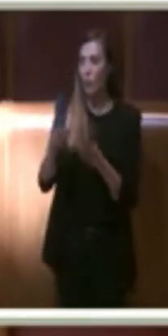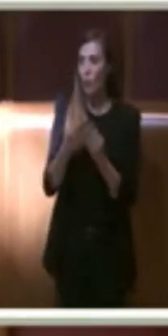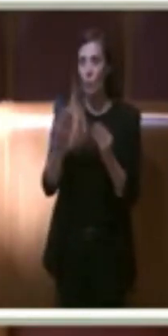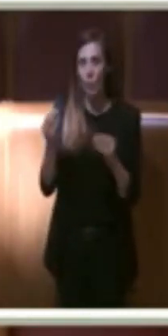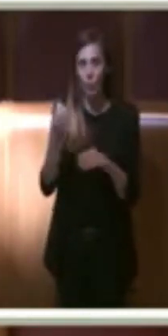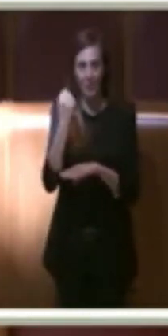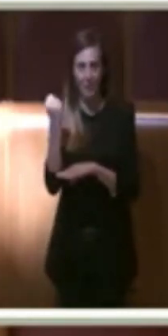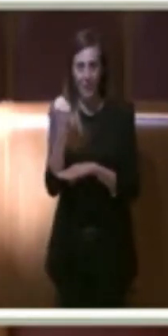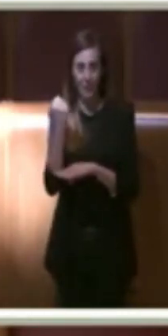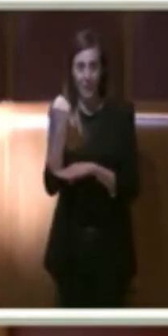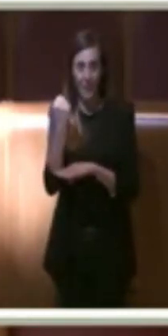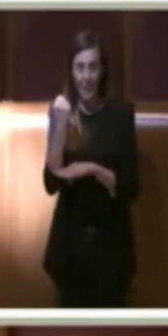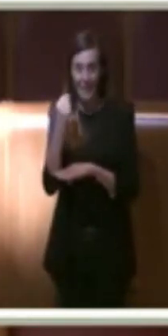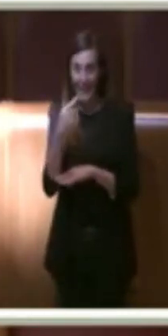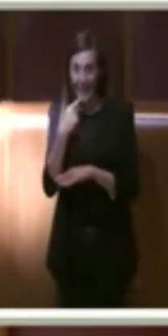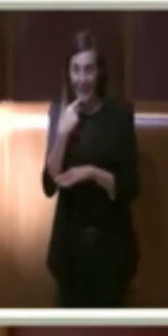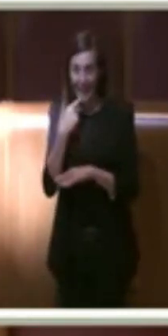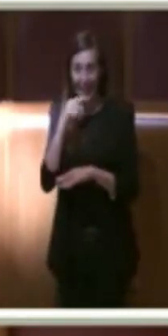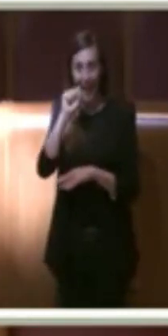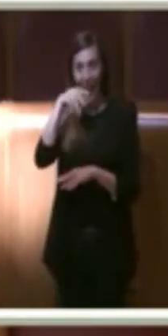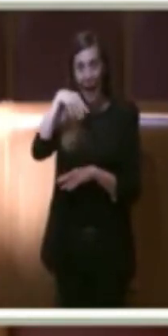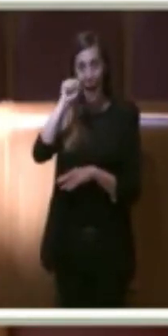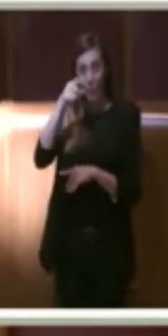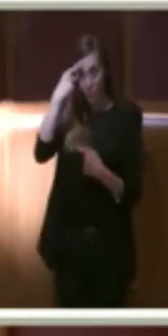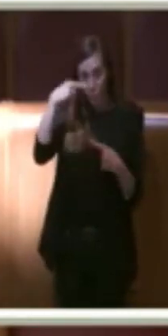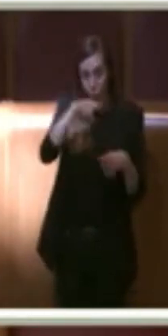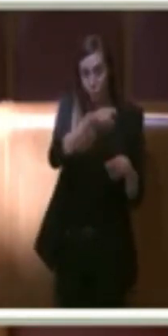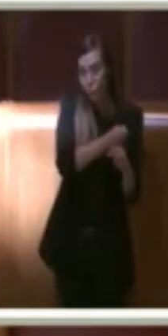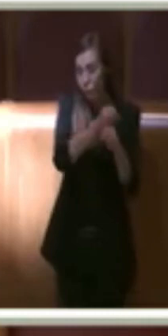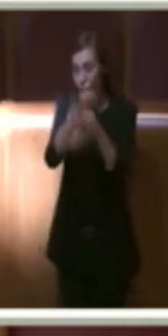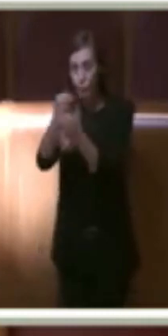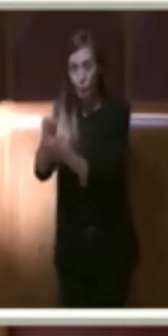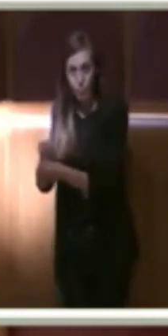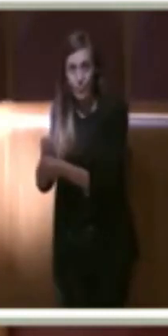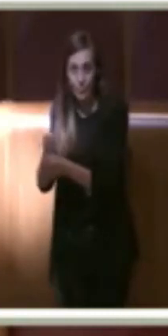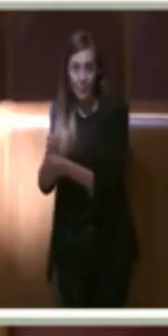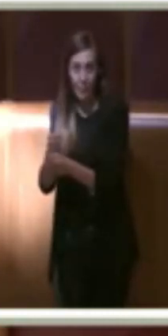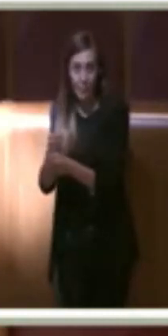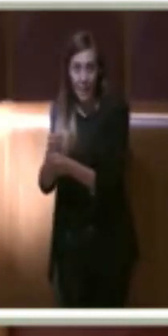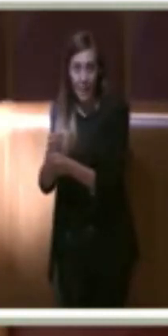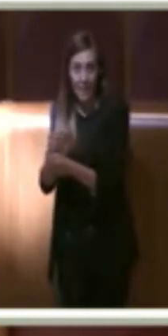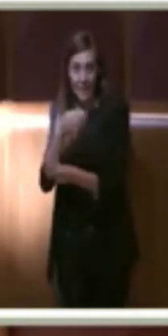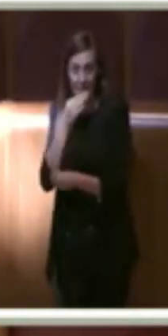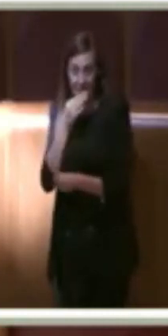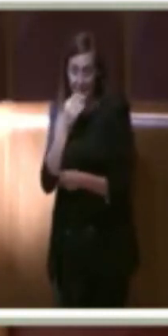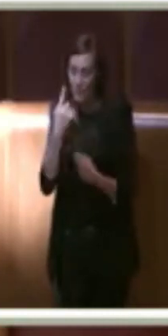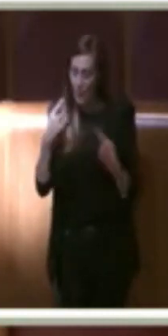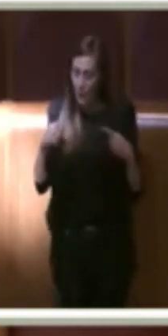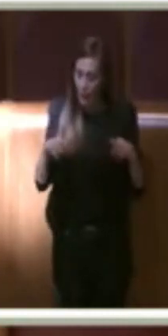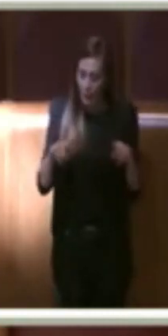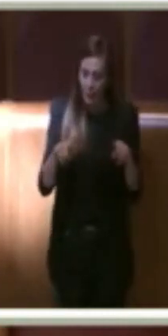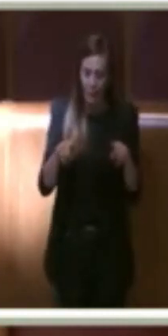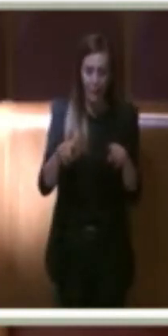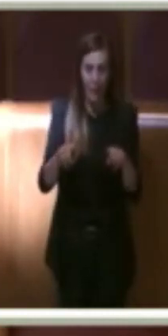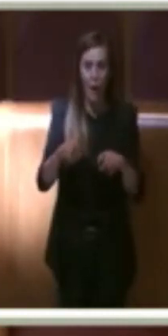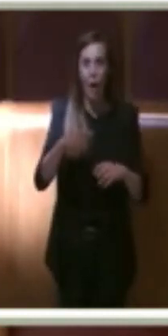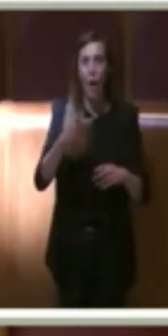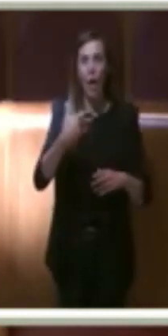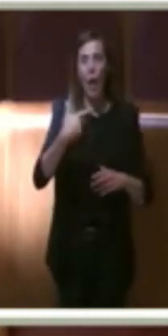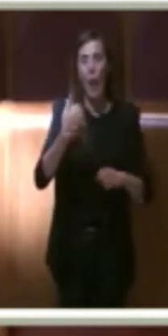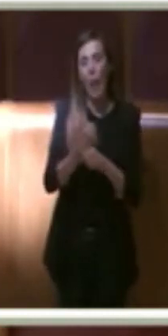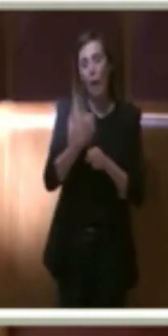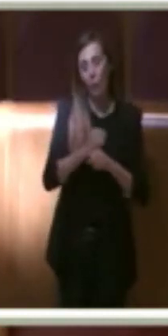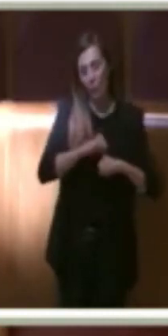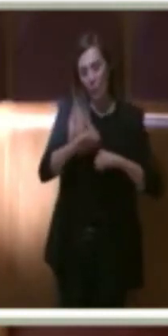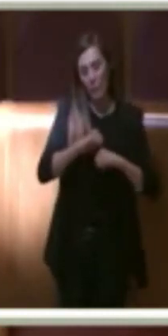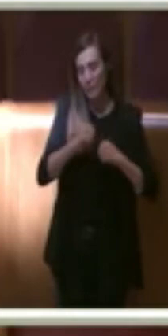maggioranza di AMA. E alcuni comportamenti oggettivamente non sono lineari rispetto all'amministrazione. Mi